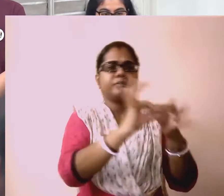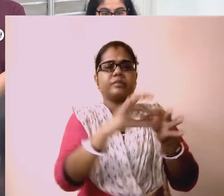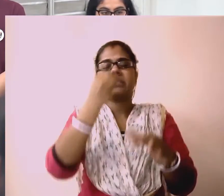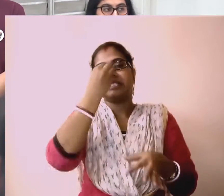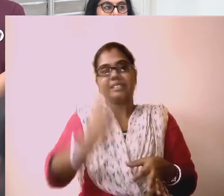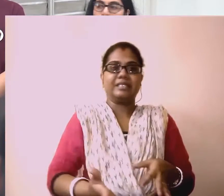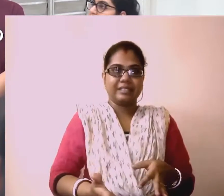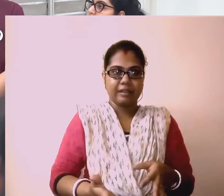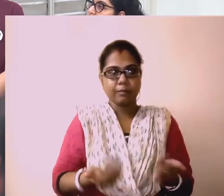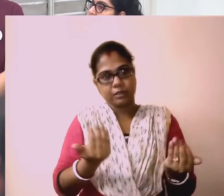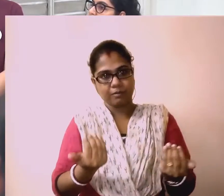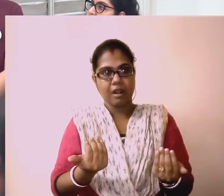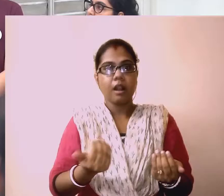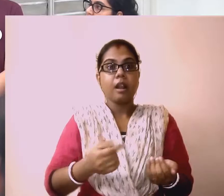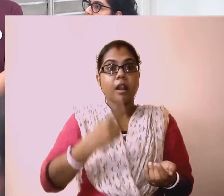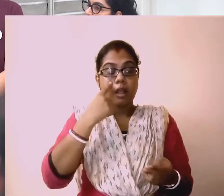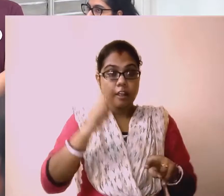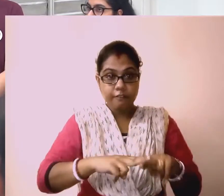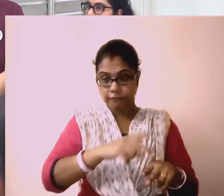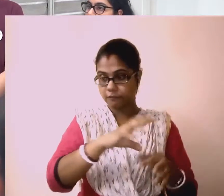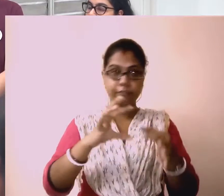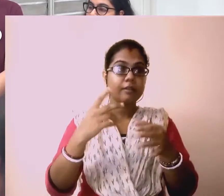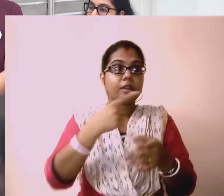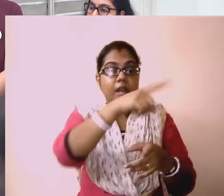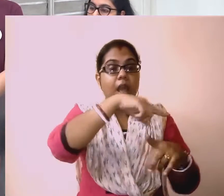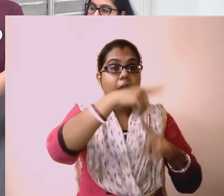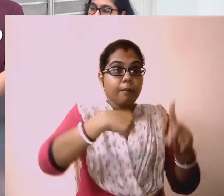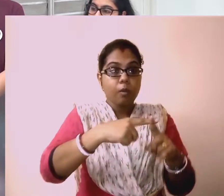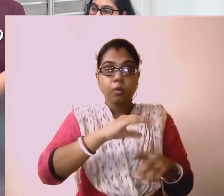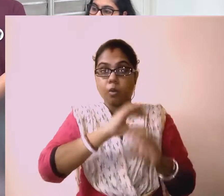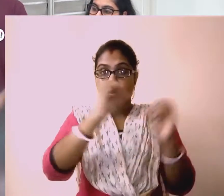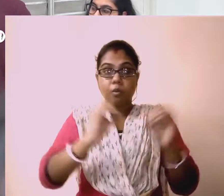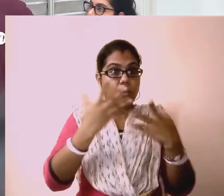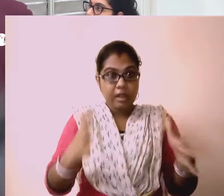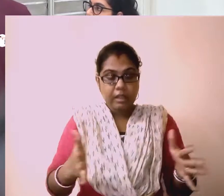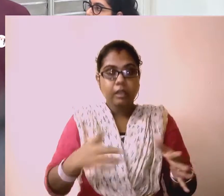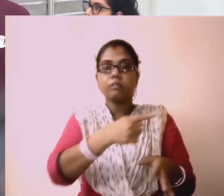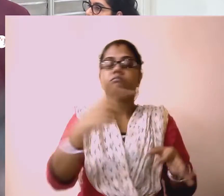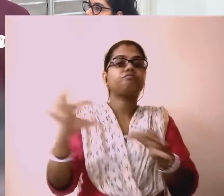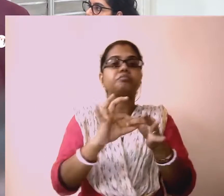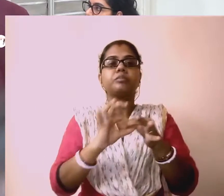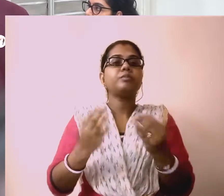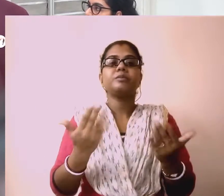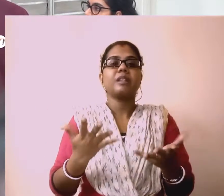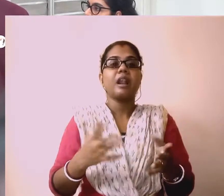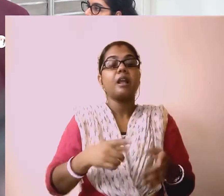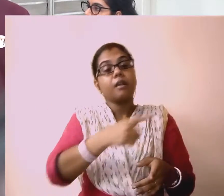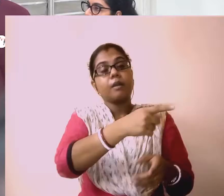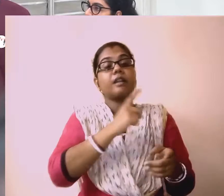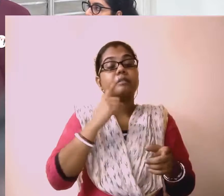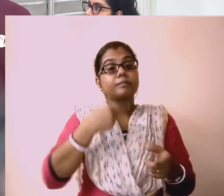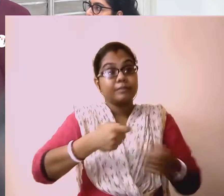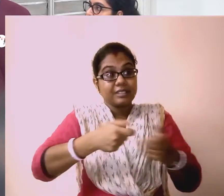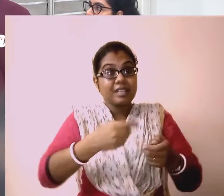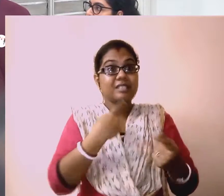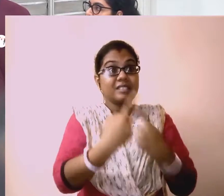है तो उनके लिए आसान बन जाता है आप लोगों से कनेक्ट करना। यही चीज़ ज़रूरी है जब हम इन्वेस्टर के पास जाते हैं, पहले इन्वेस्टर के